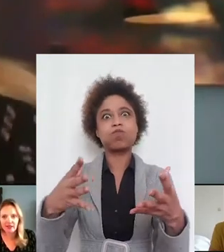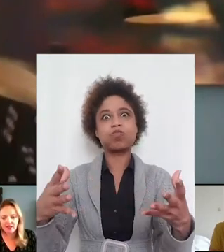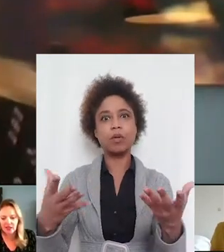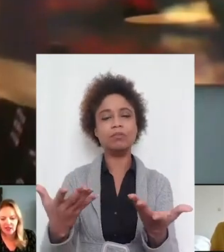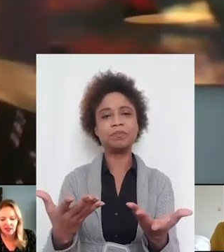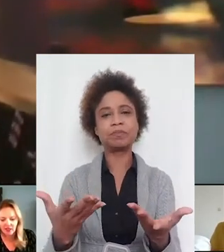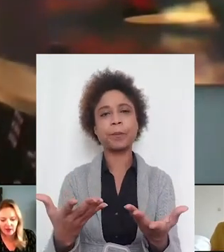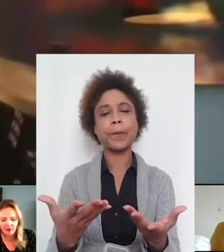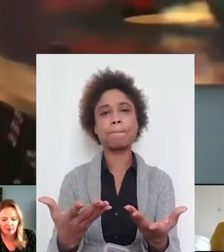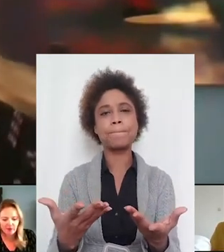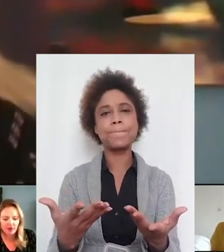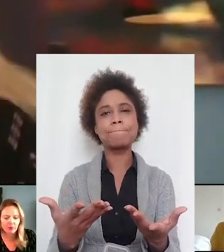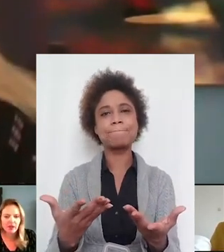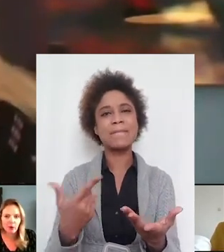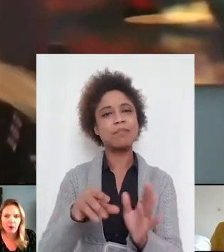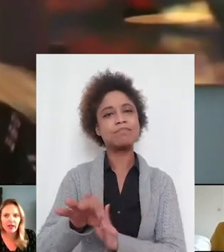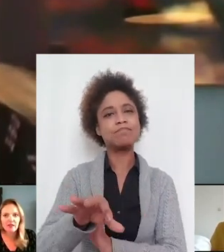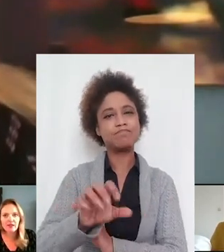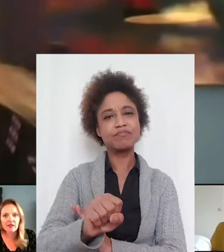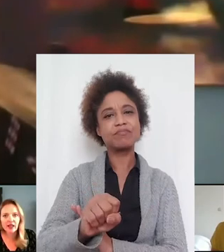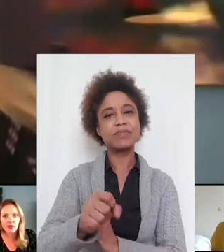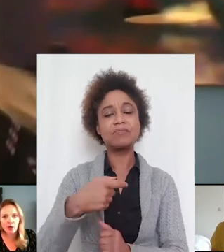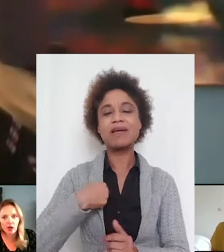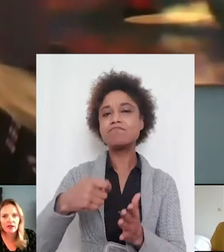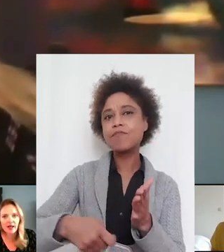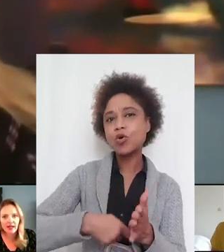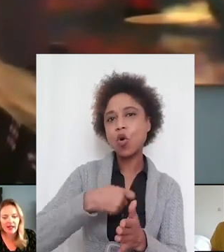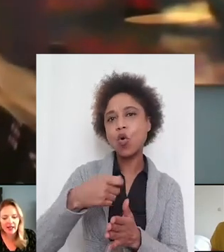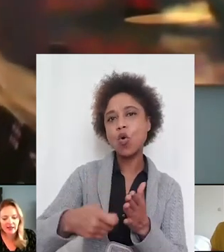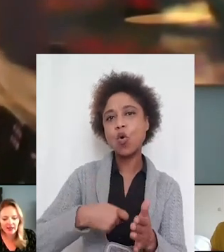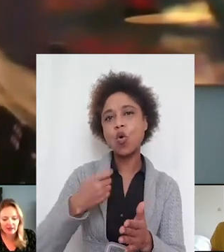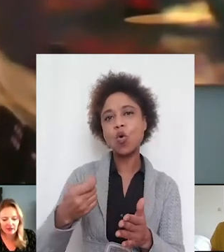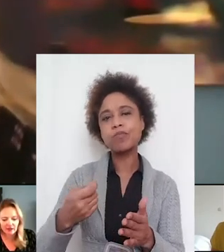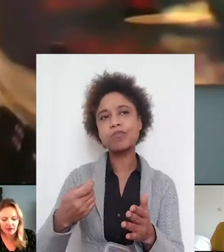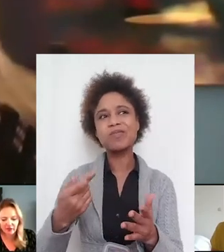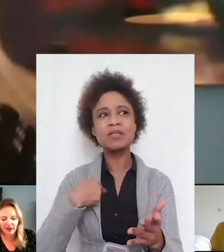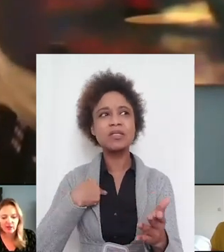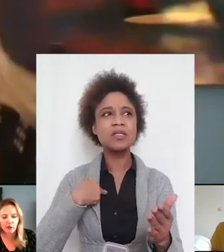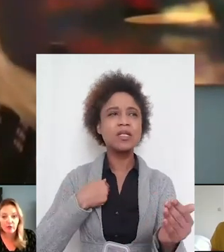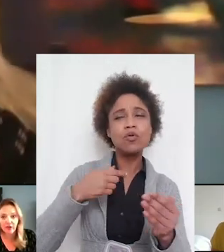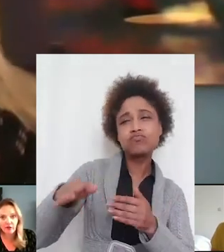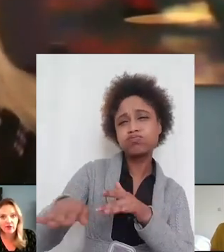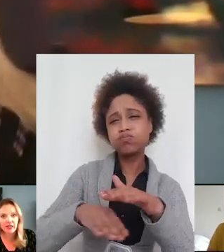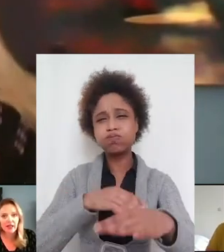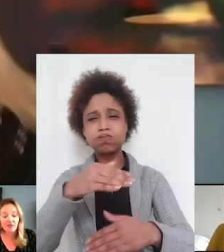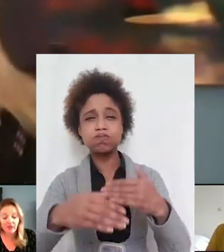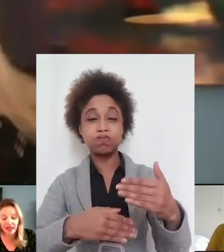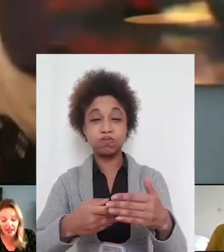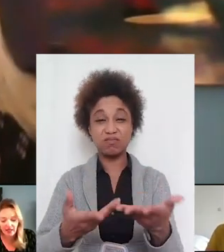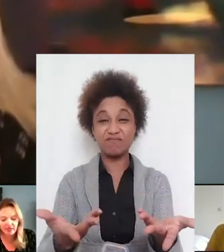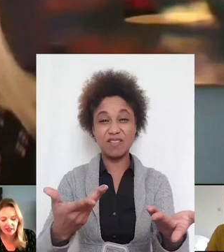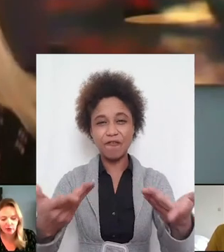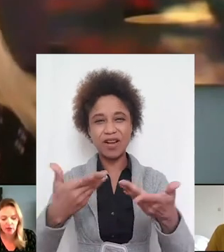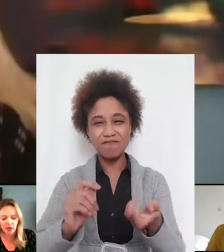is. Het project dat gaat door alle lagen heen en vraagt om verandering van de